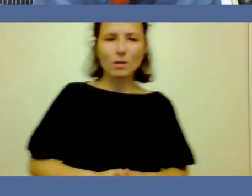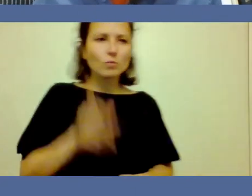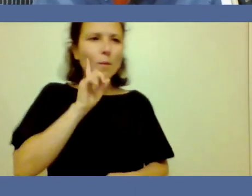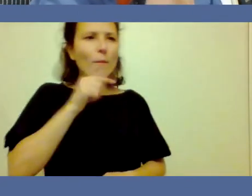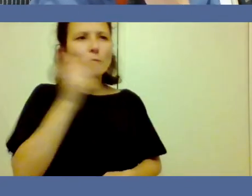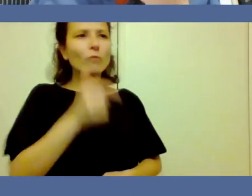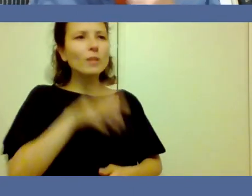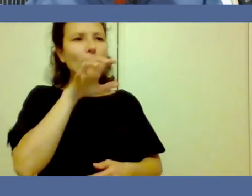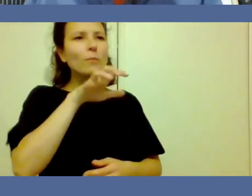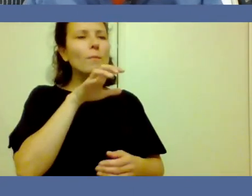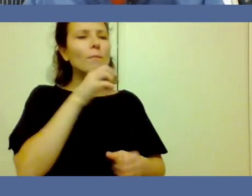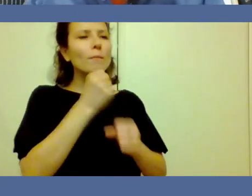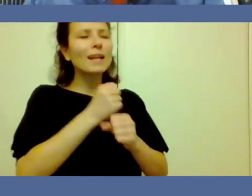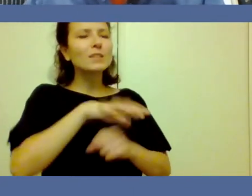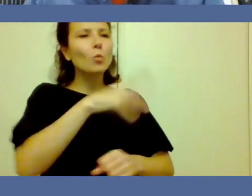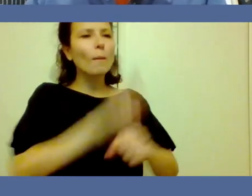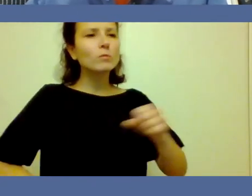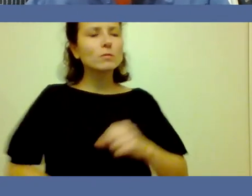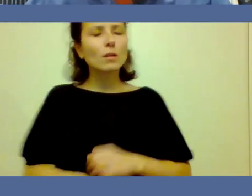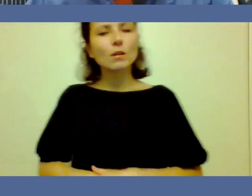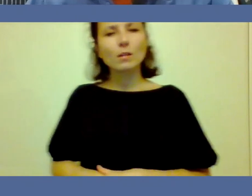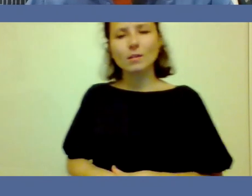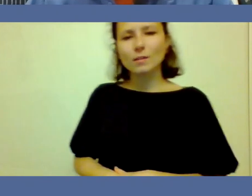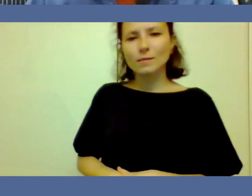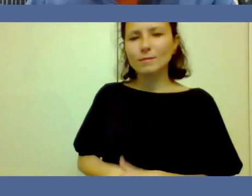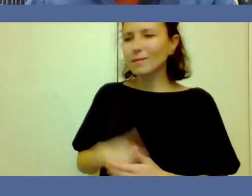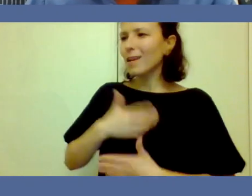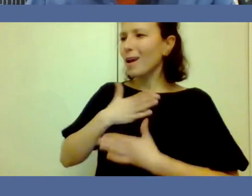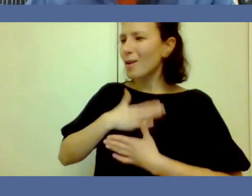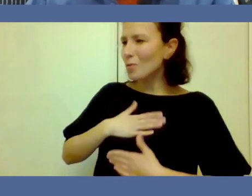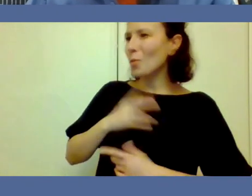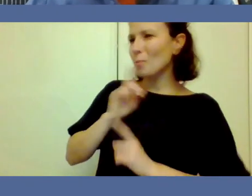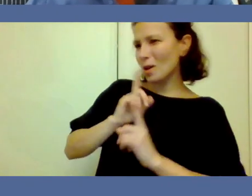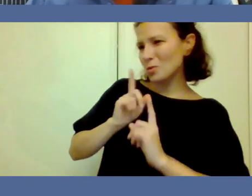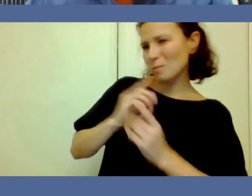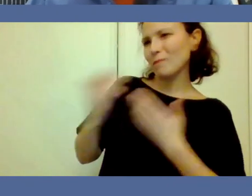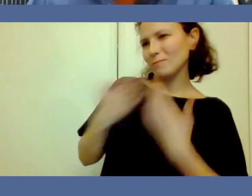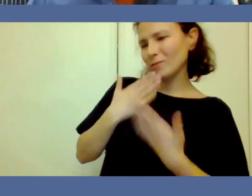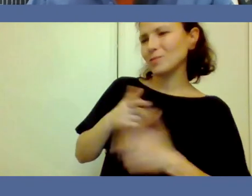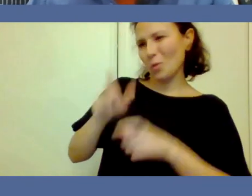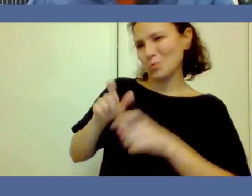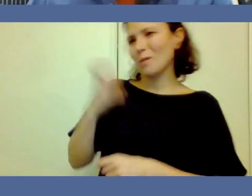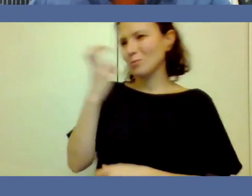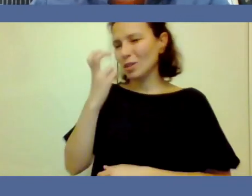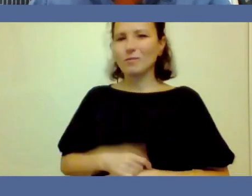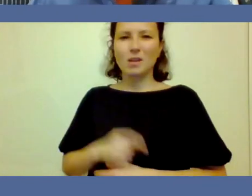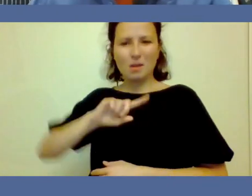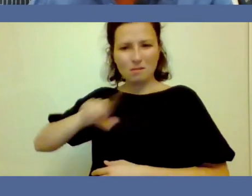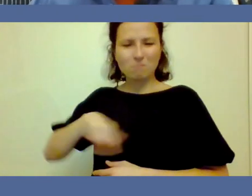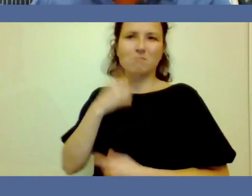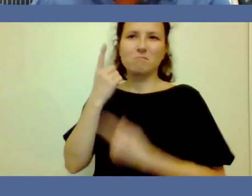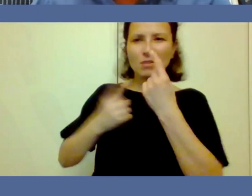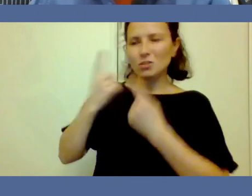organach śledczych. Ja lubię rozmawiać z ciekawymi ludźmi i myślę, że ta dzisiejsza rozmowa